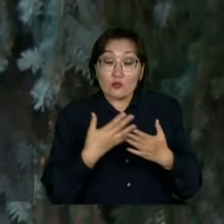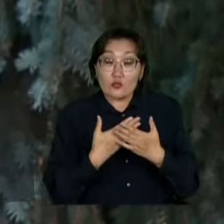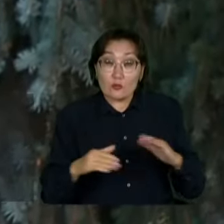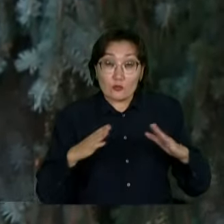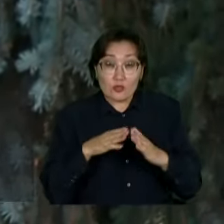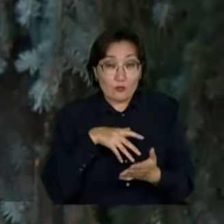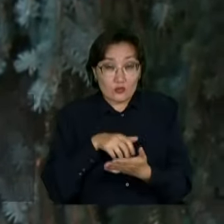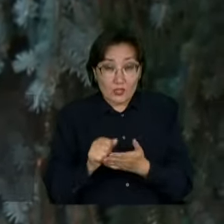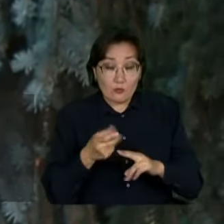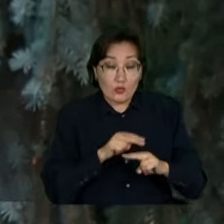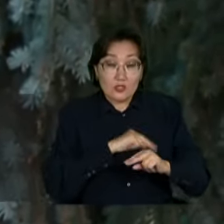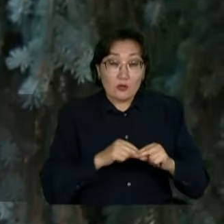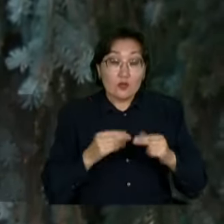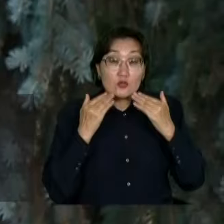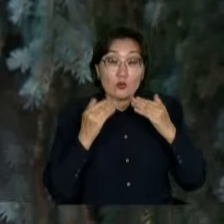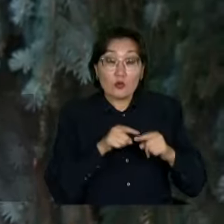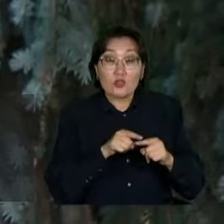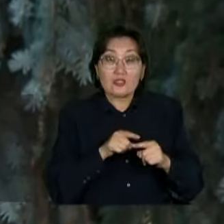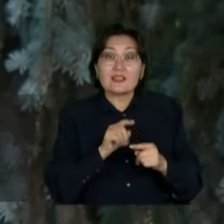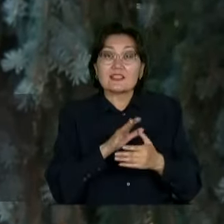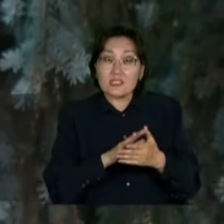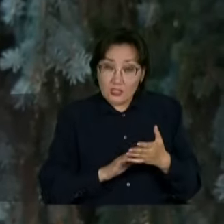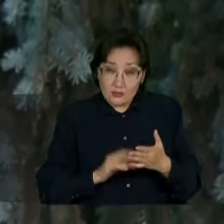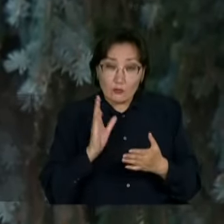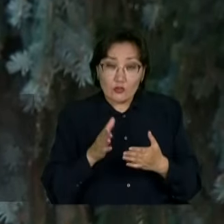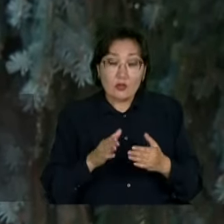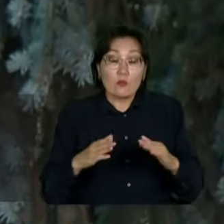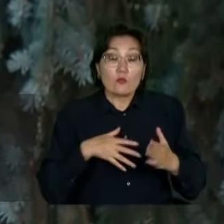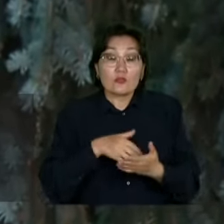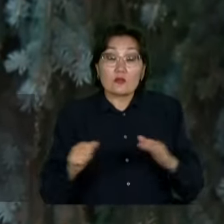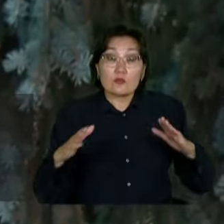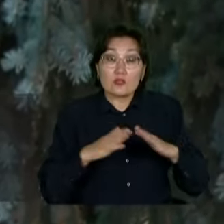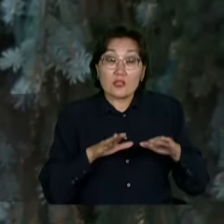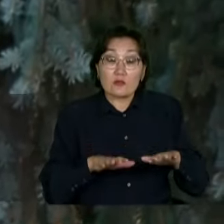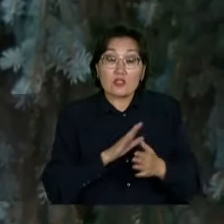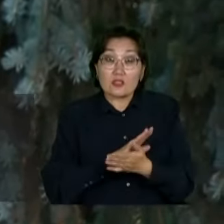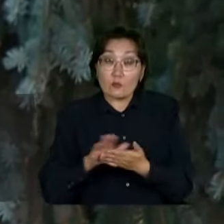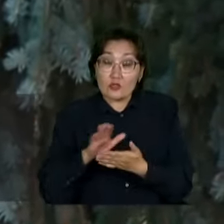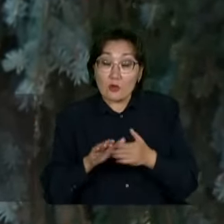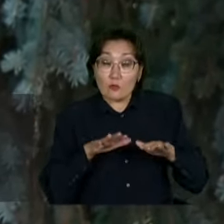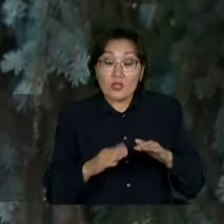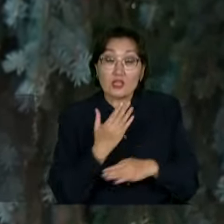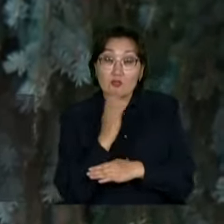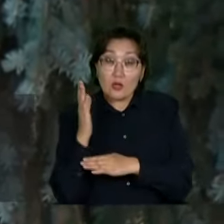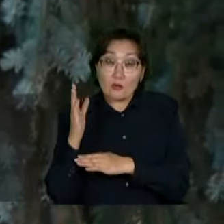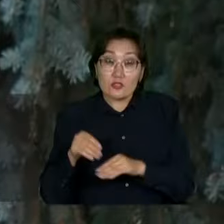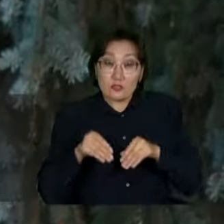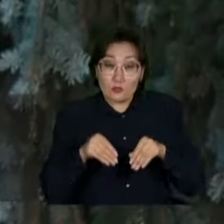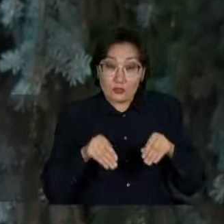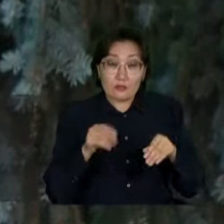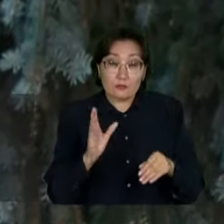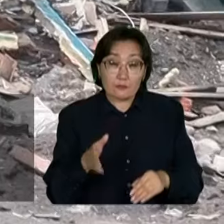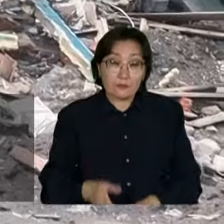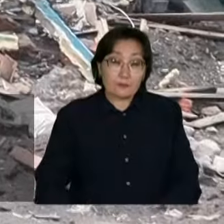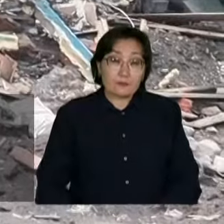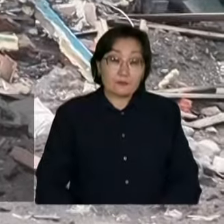үй бұзылды. Бұл жұмыстар соңына жеткенге дейін жалғаспақ. Сонымен қоса бұзылған үйлердің орындары тазартылып, олардың орнына жасыл кеңістікте ағаштар